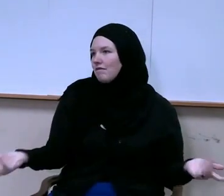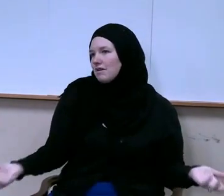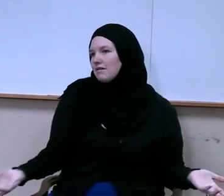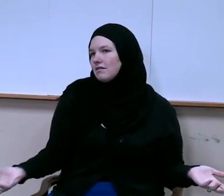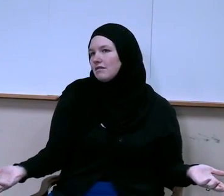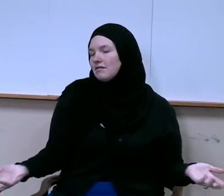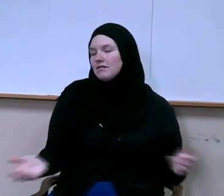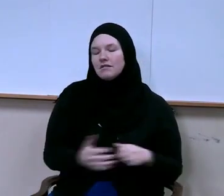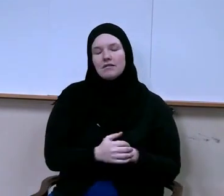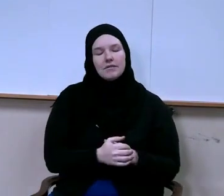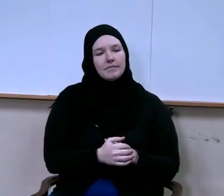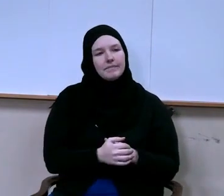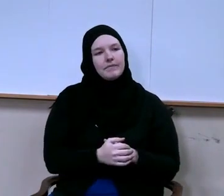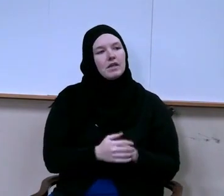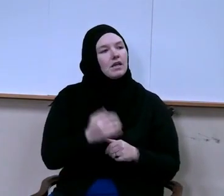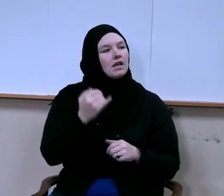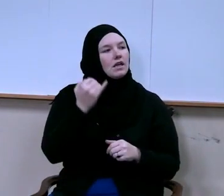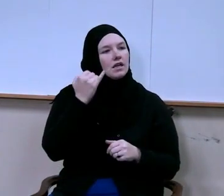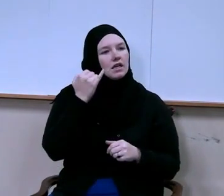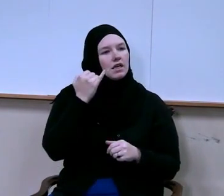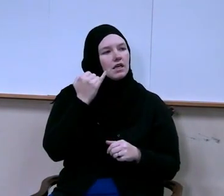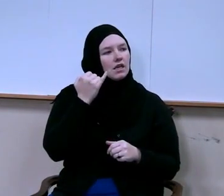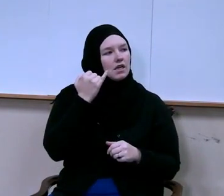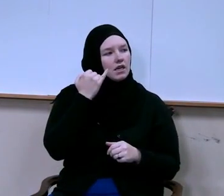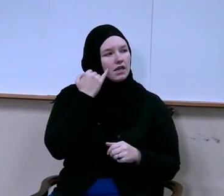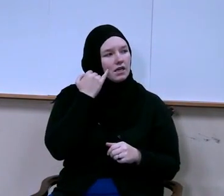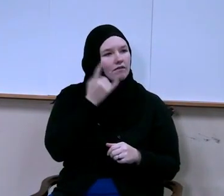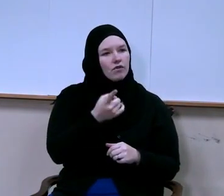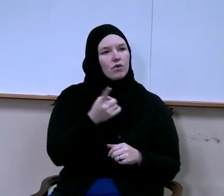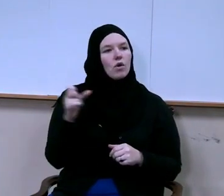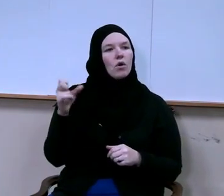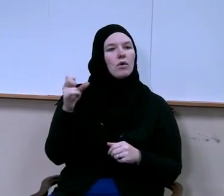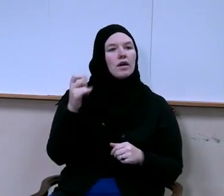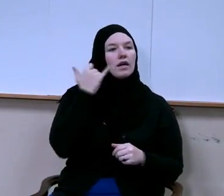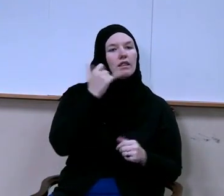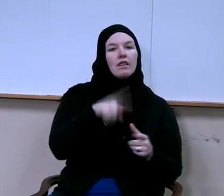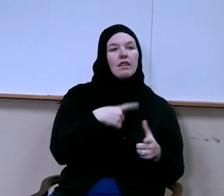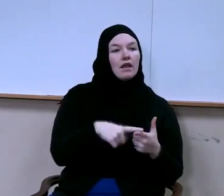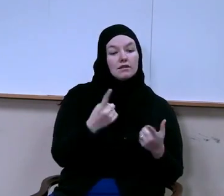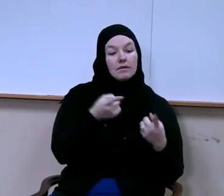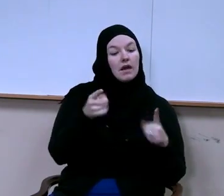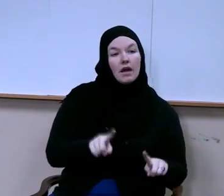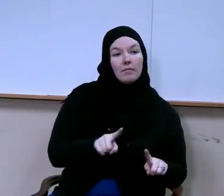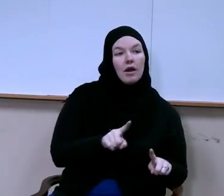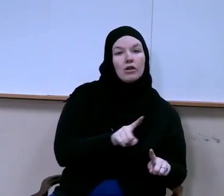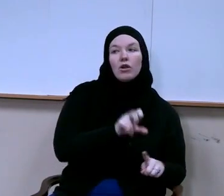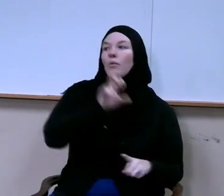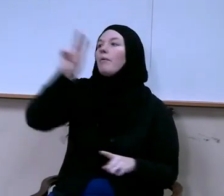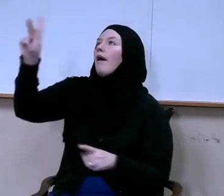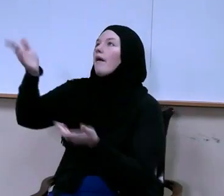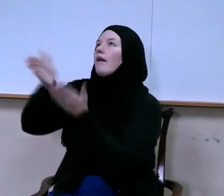or bad. It's up to you. But then you will return back to Allah. ثُمَّ